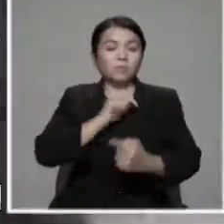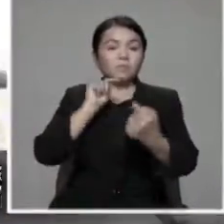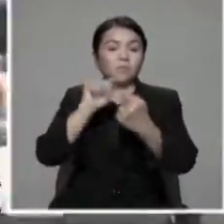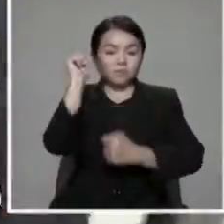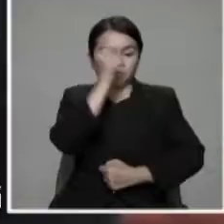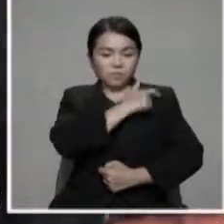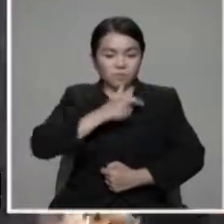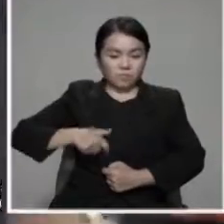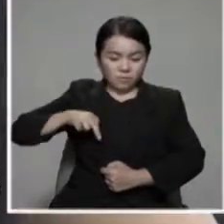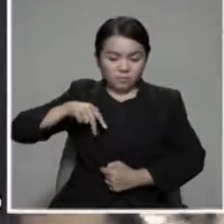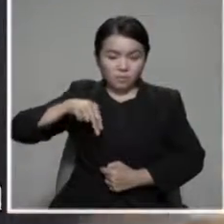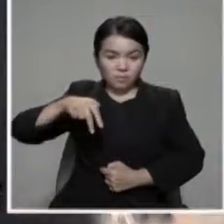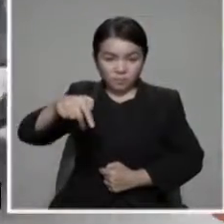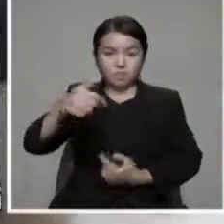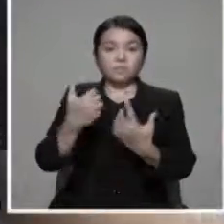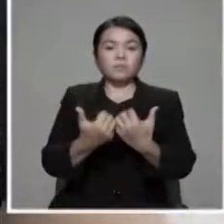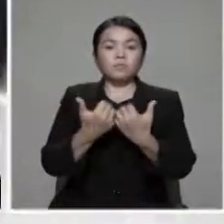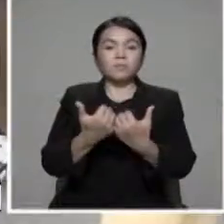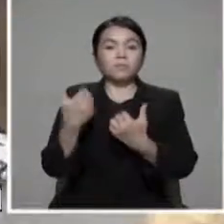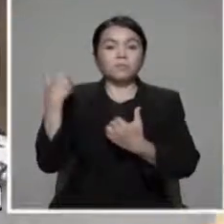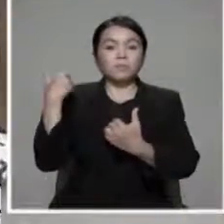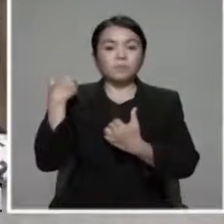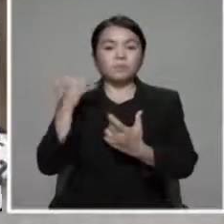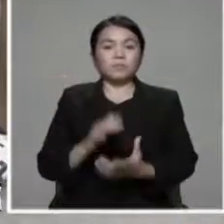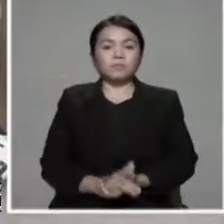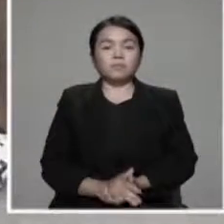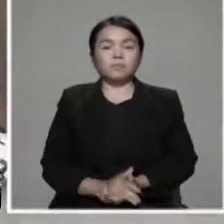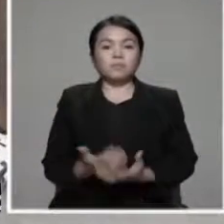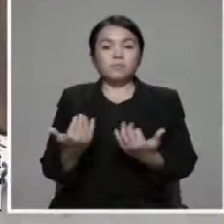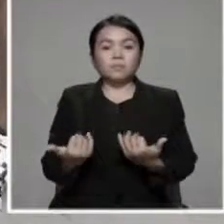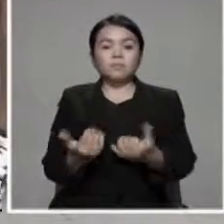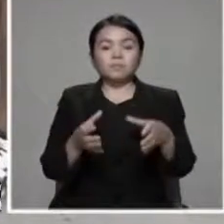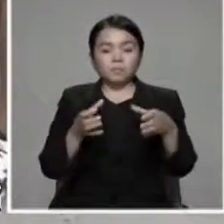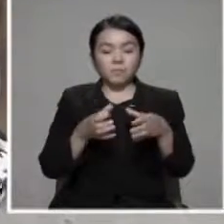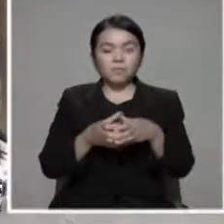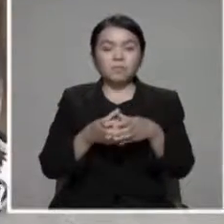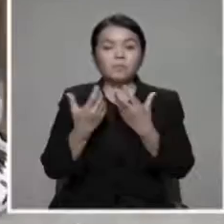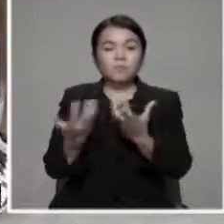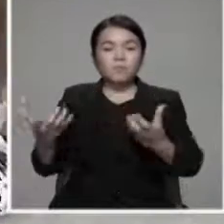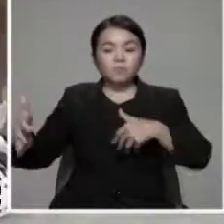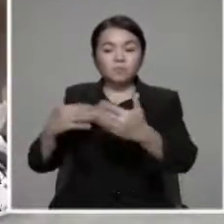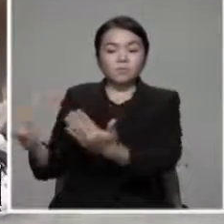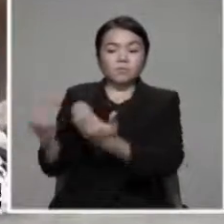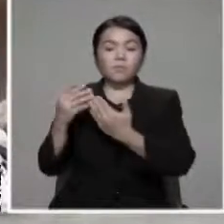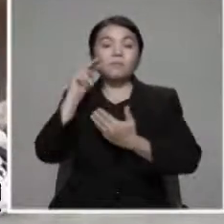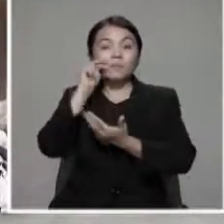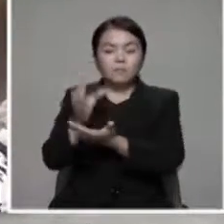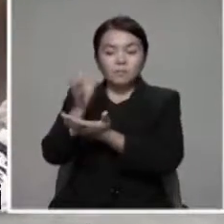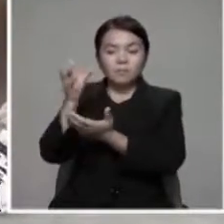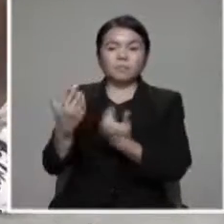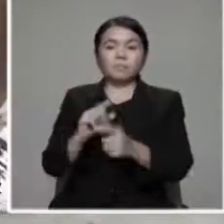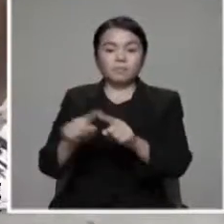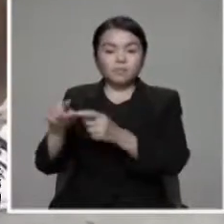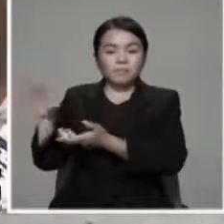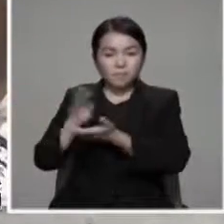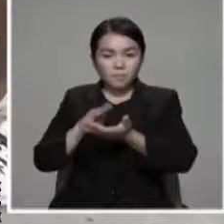ชณบริเวณพระบรมมหาราชวังครับพร้อมกับจะนำสิ่งของที่มีผู้บริจาคจำพวกน้ำดื่มไปมอบให้กับพี่